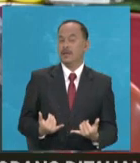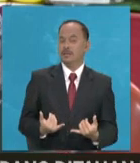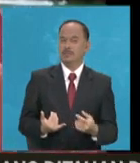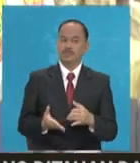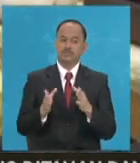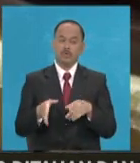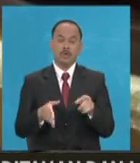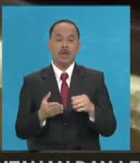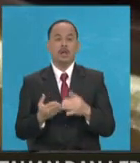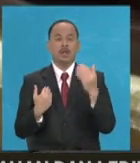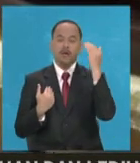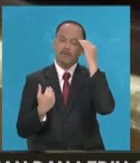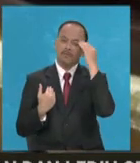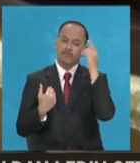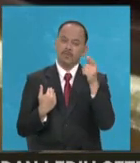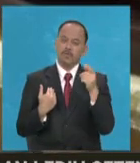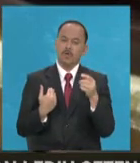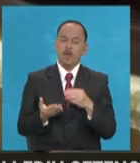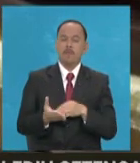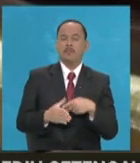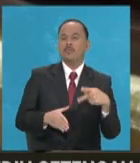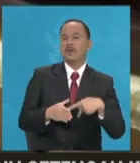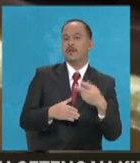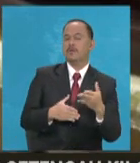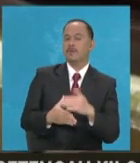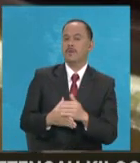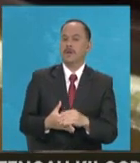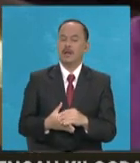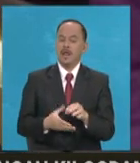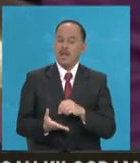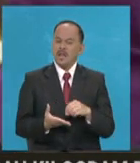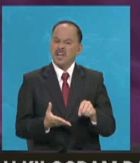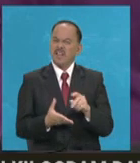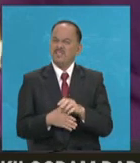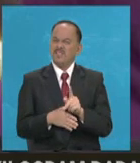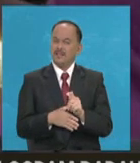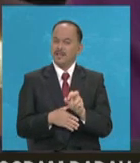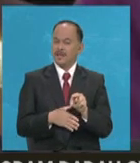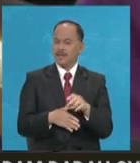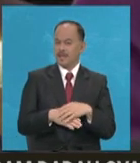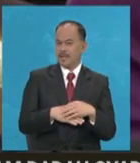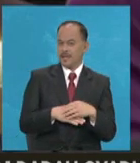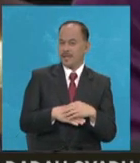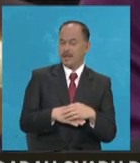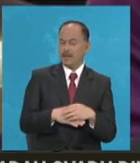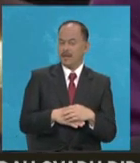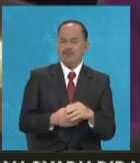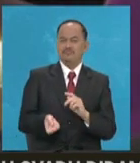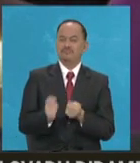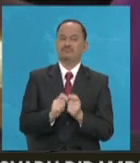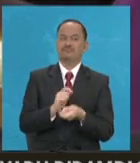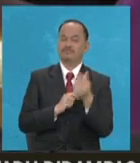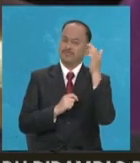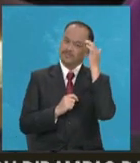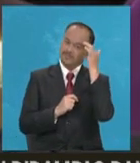akan tahu jalan petani Aku punya produk Cup tangan dan dia dapat apa nih bertukar pikiran sama